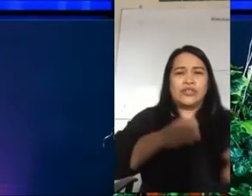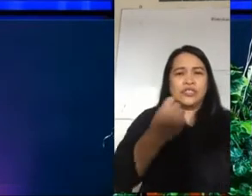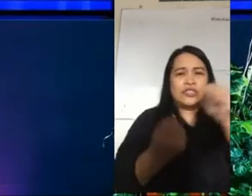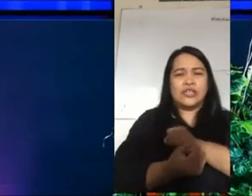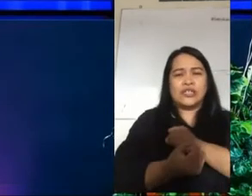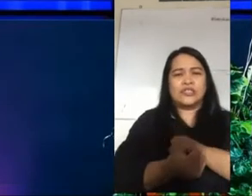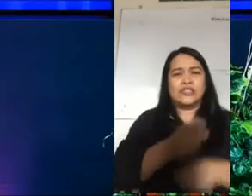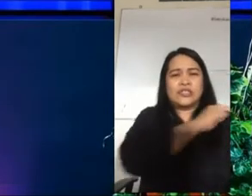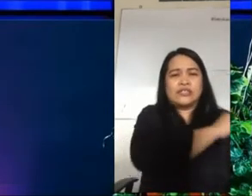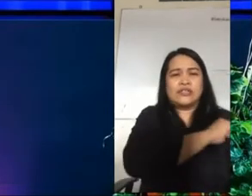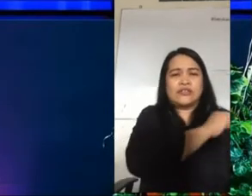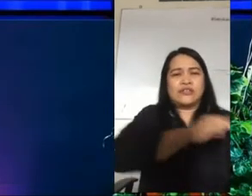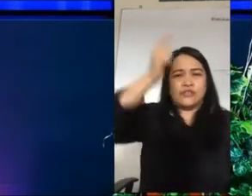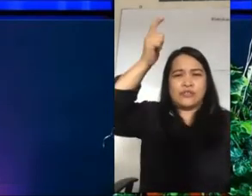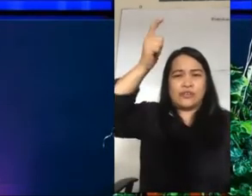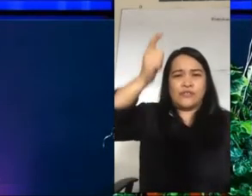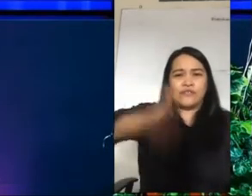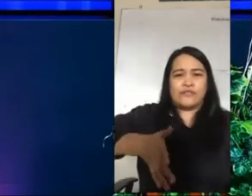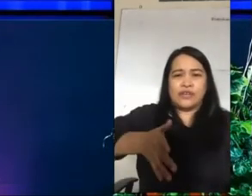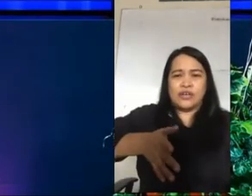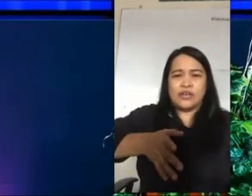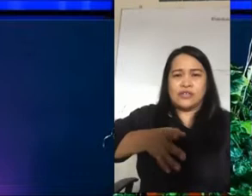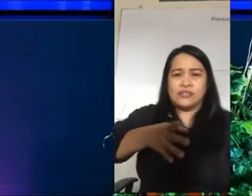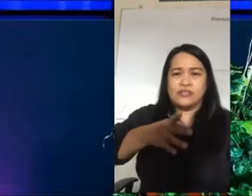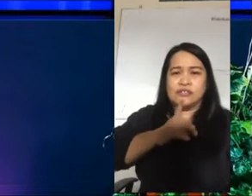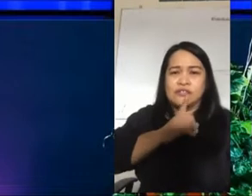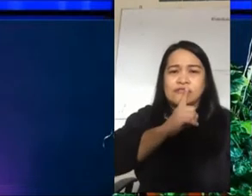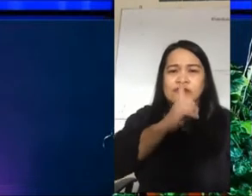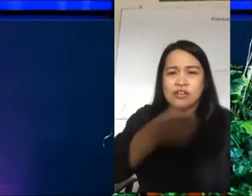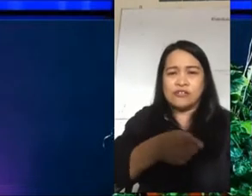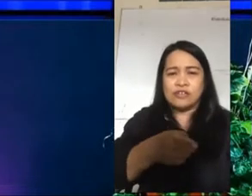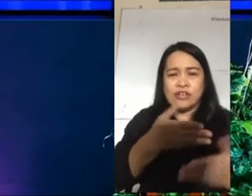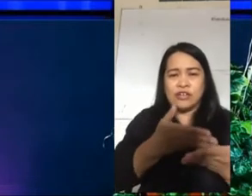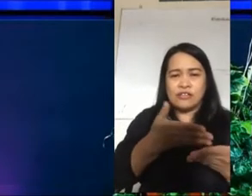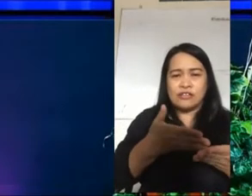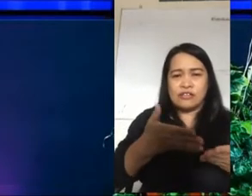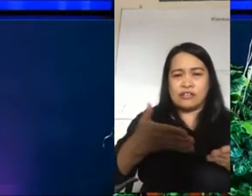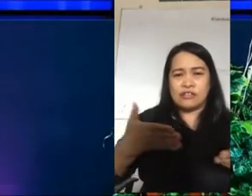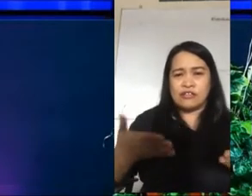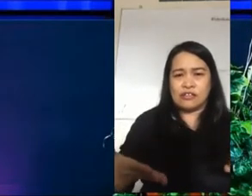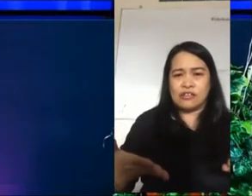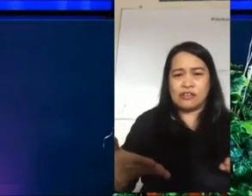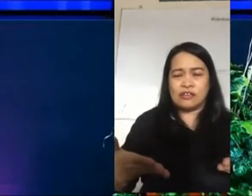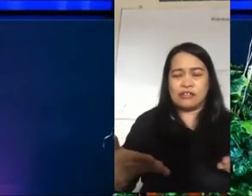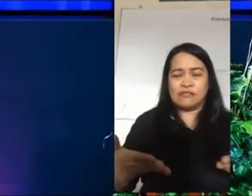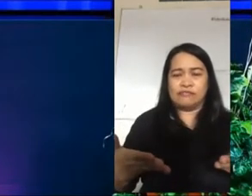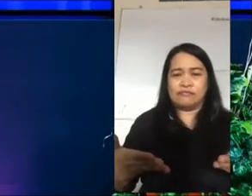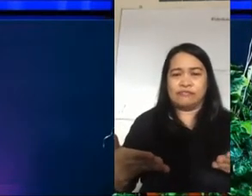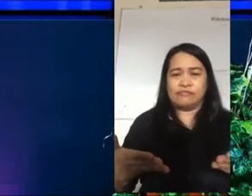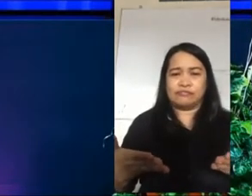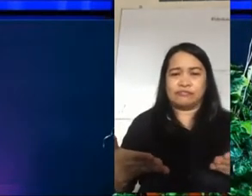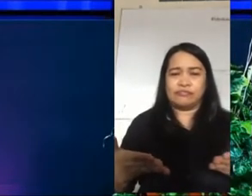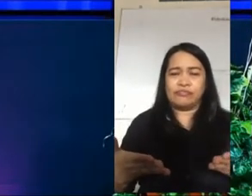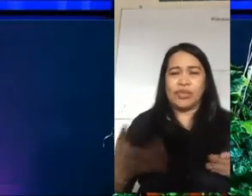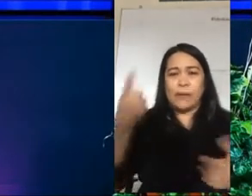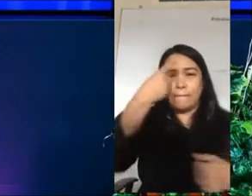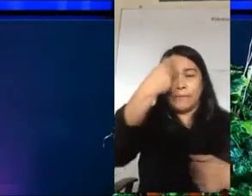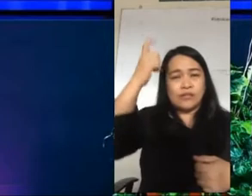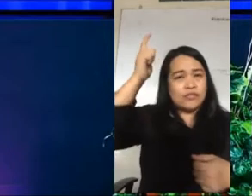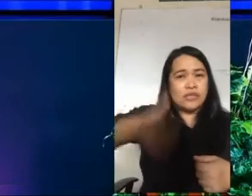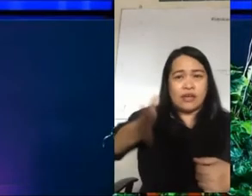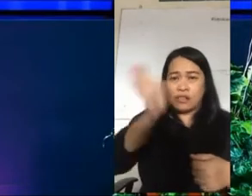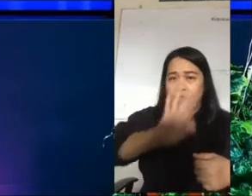word are real things on which we can stake our life. Dahil ang Diyos ay hindi